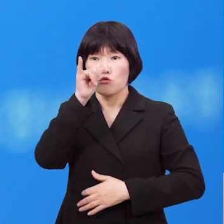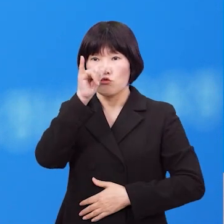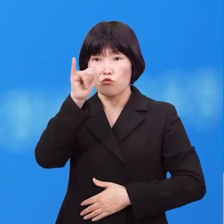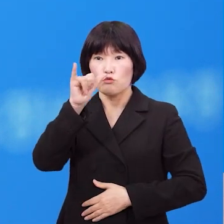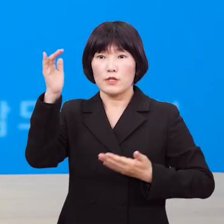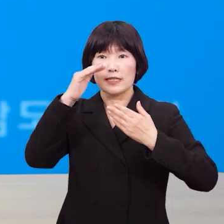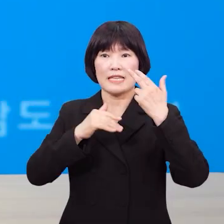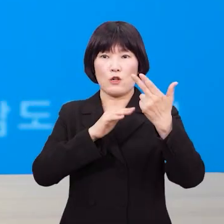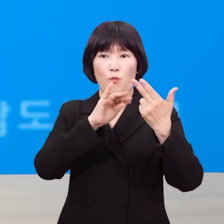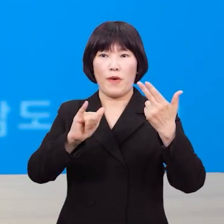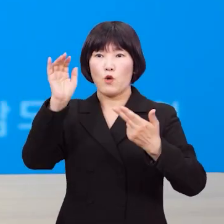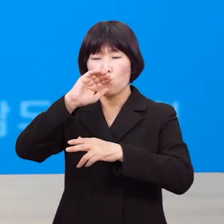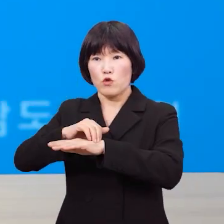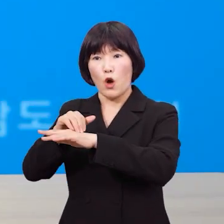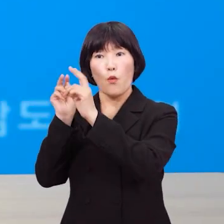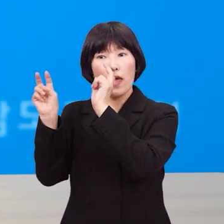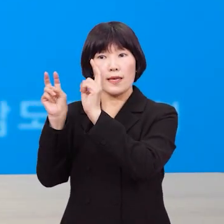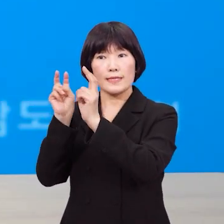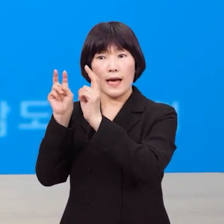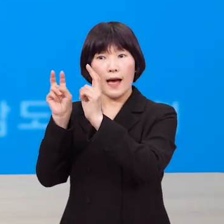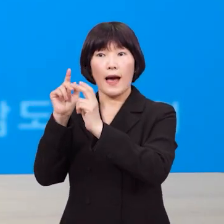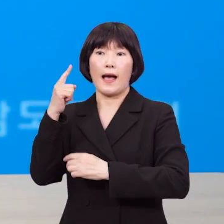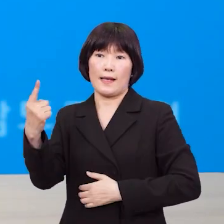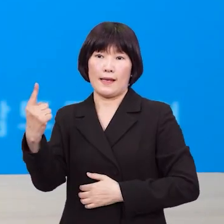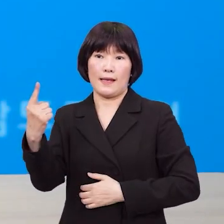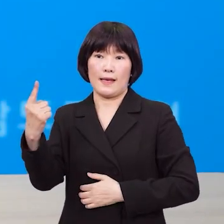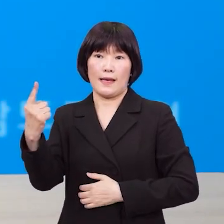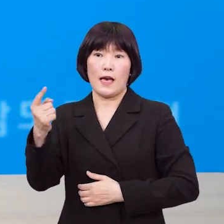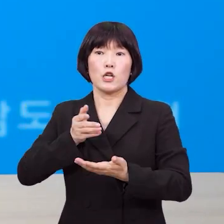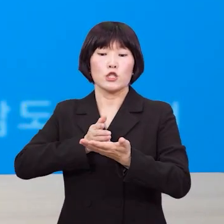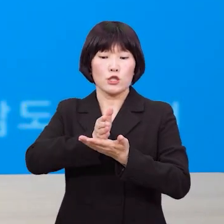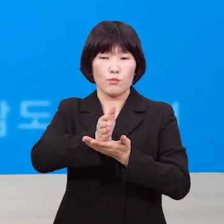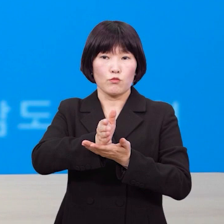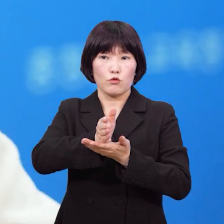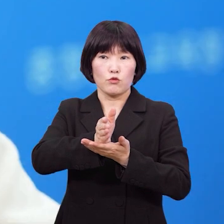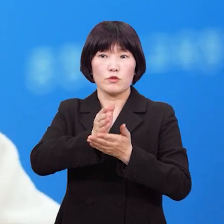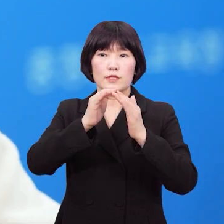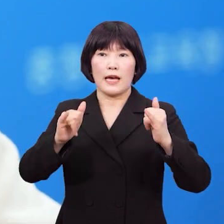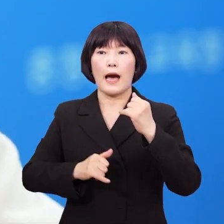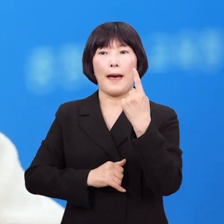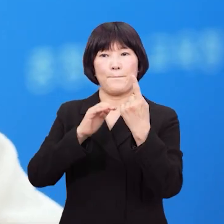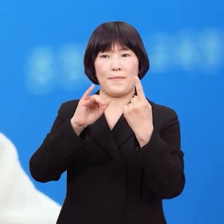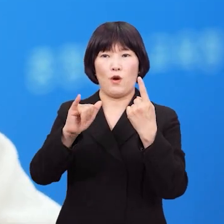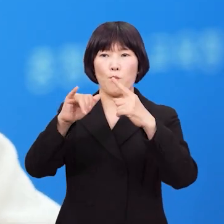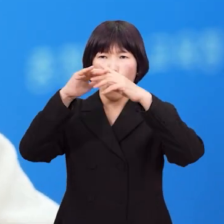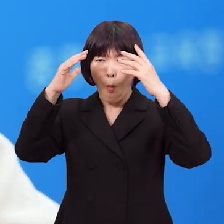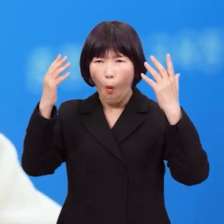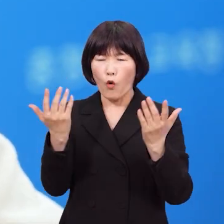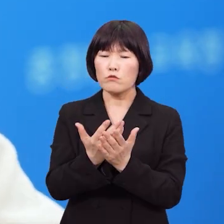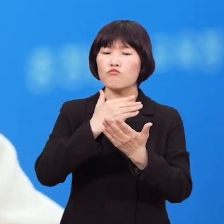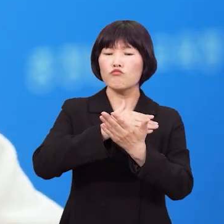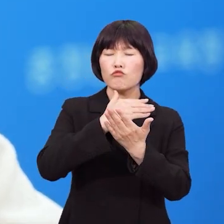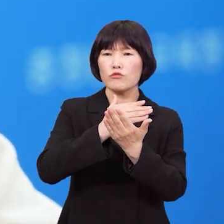7명, 훈련사업체 1개소, 전문 인력 1명 등 모든 분야에서